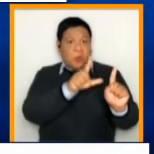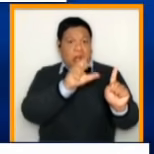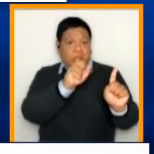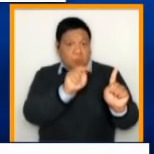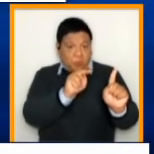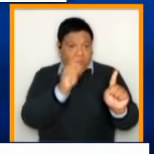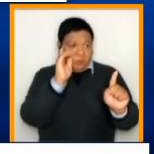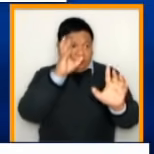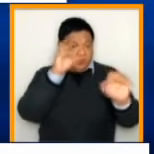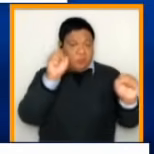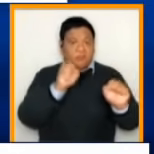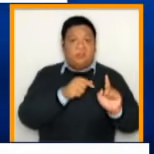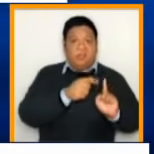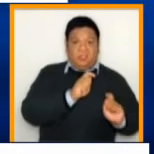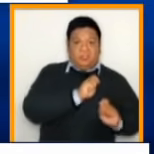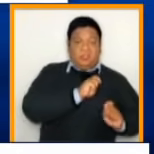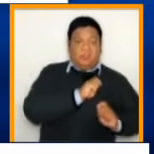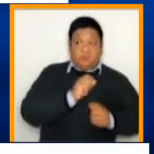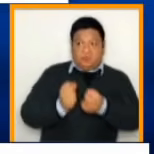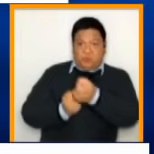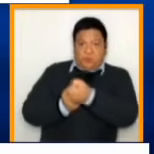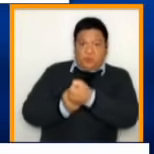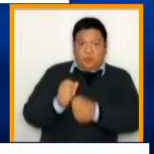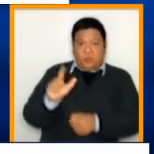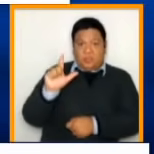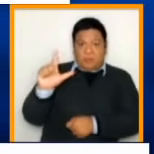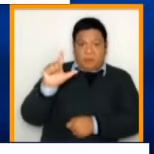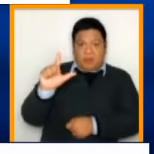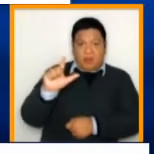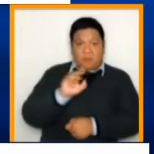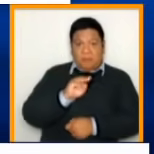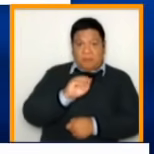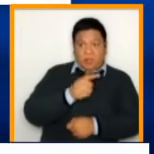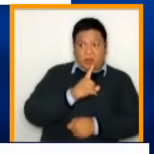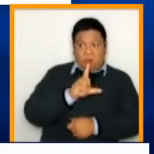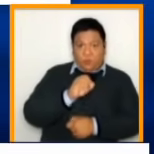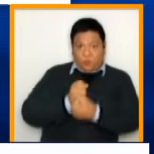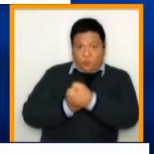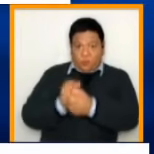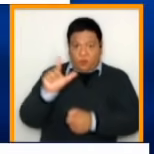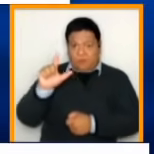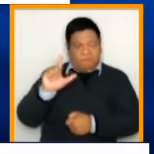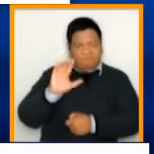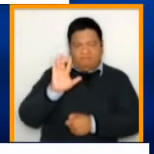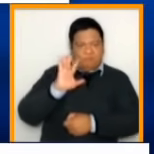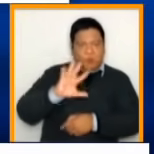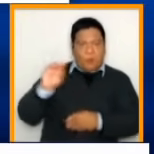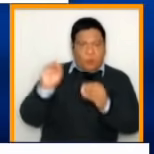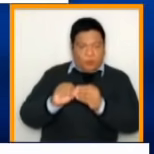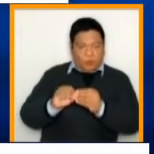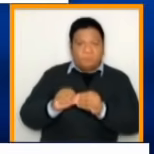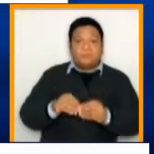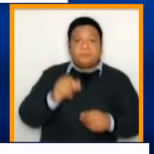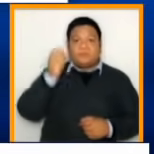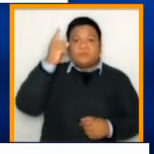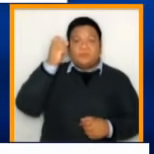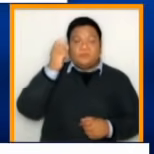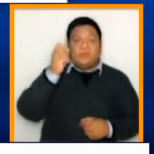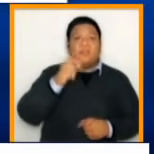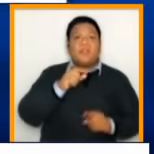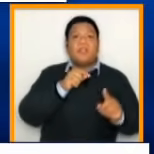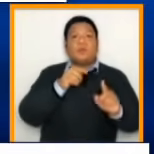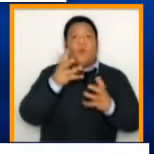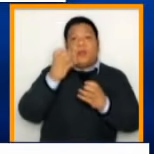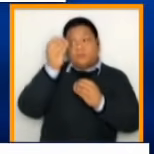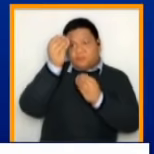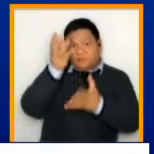Liberal Party. Punto ni Trillanes, si Lacson ang isa sa mga nagtulak na makulong ang kapartido ni Robredo na si Senator